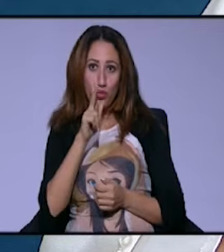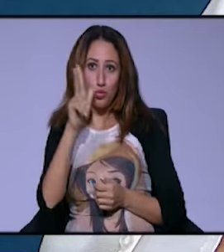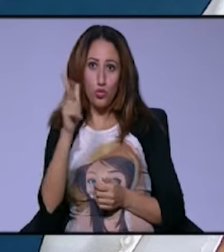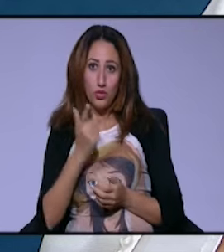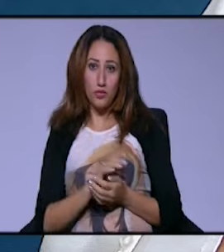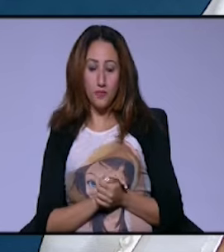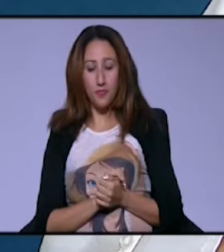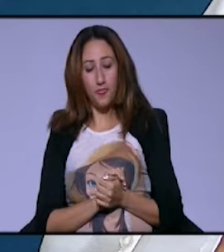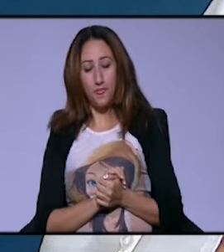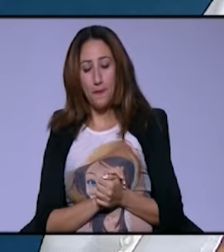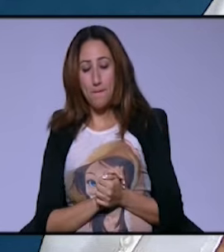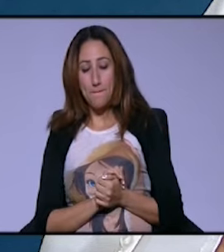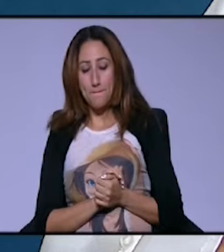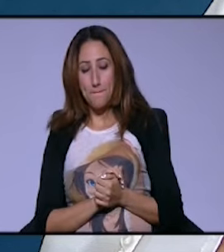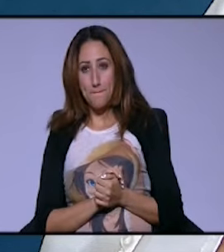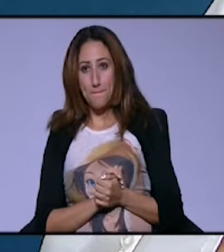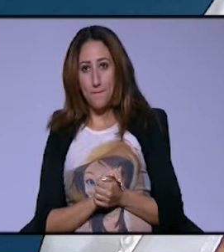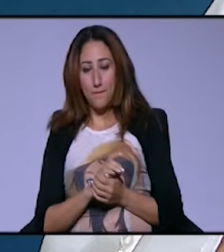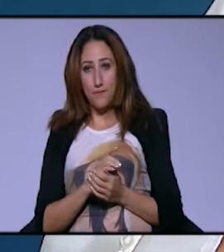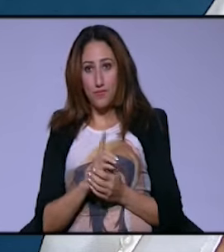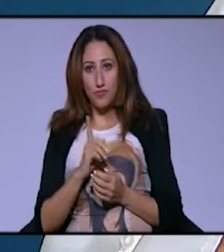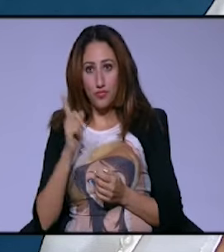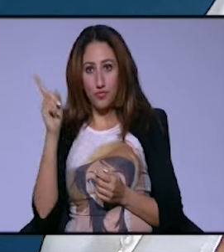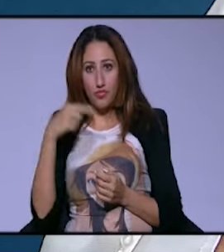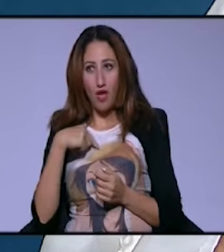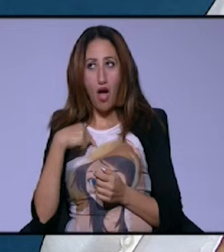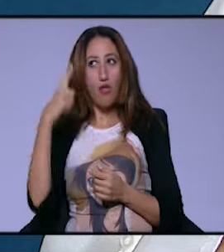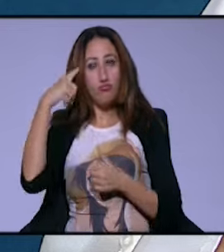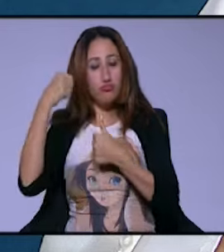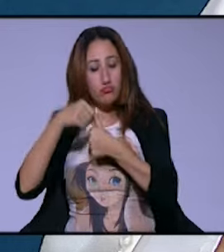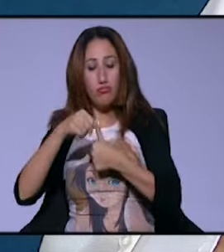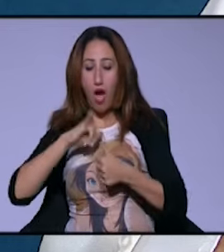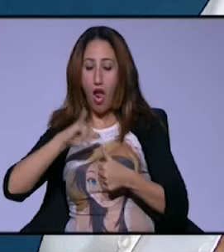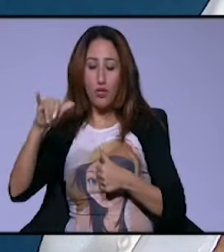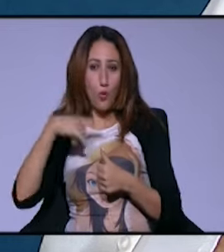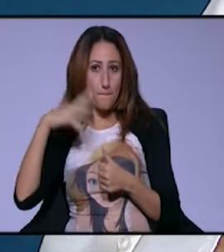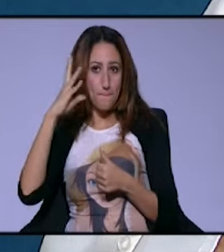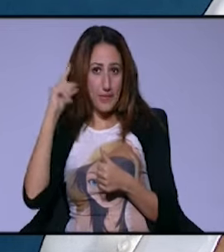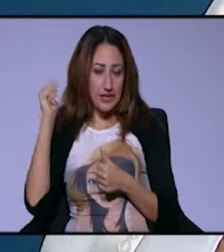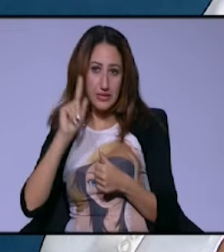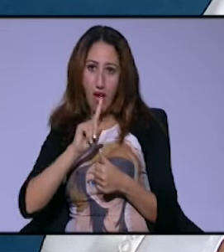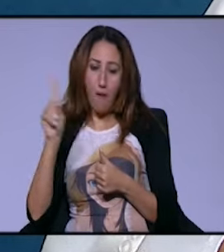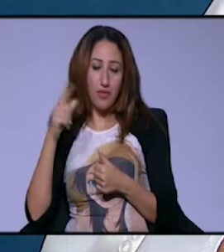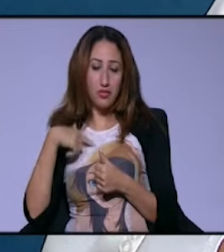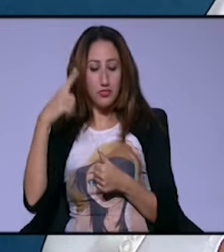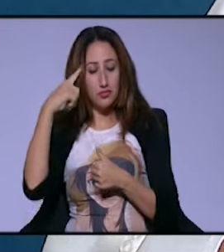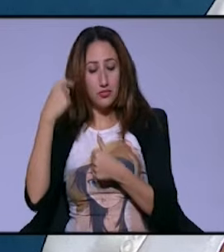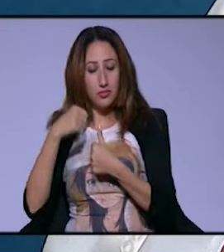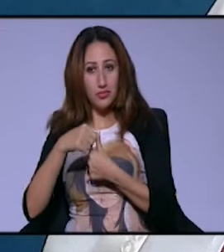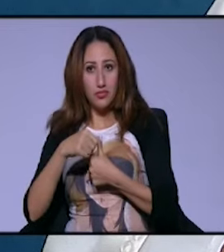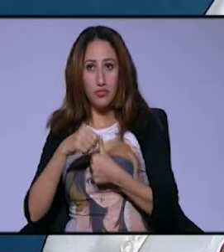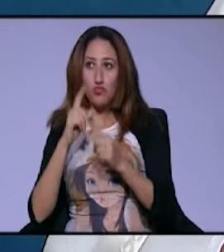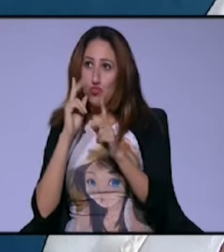أولا هو عارف، هو معي على طول على فكرة، لا يفارقني صدقني، يعني سواء في رؤى أو في